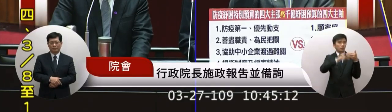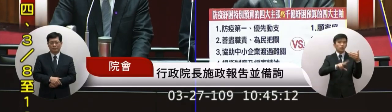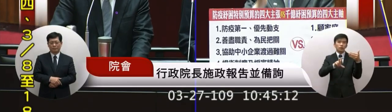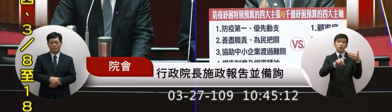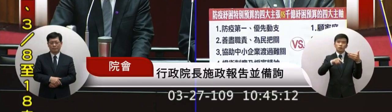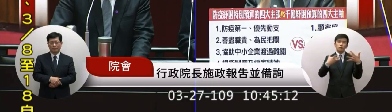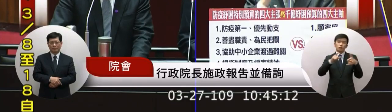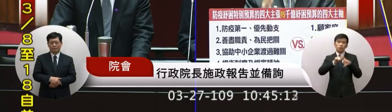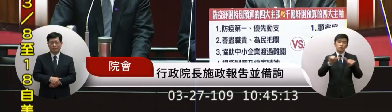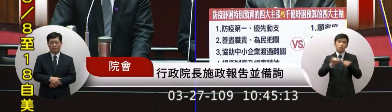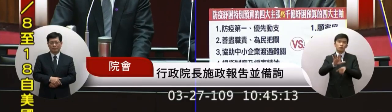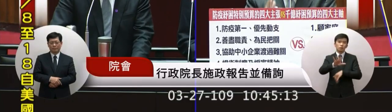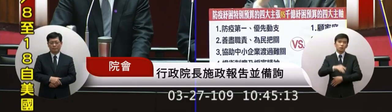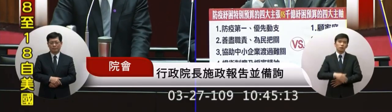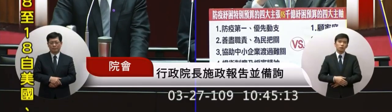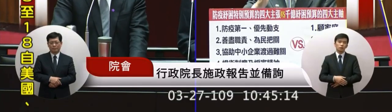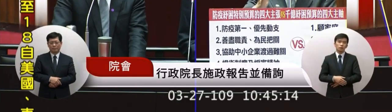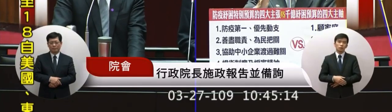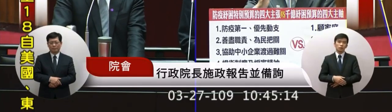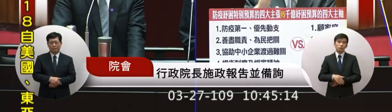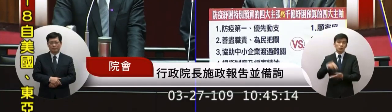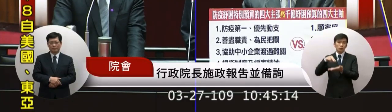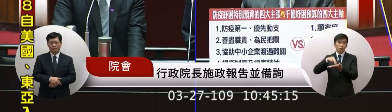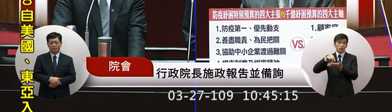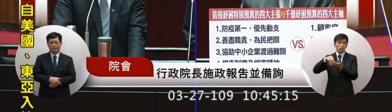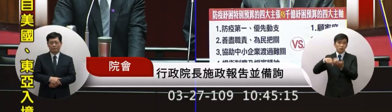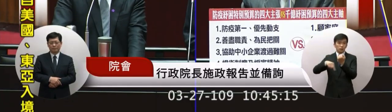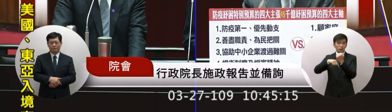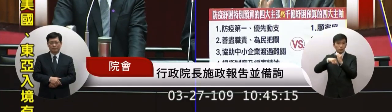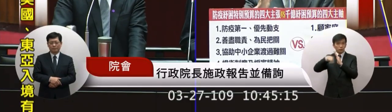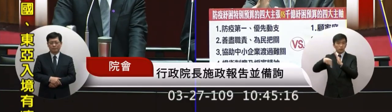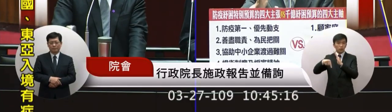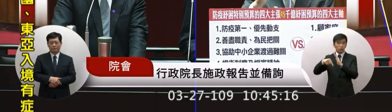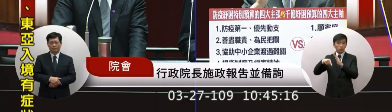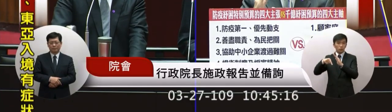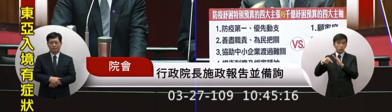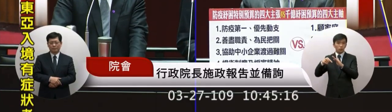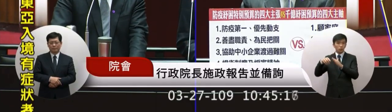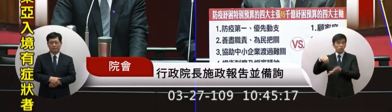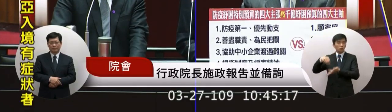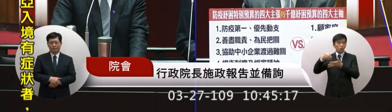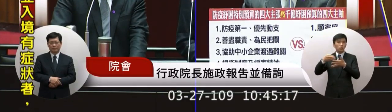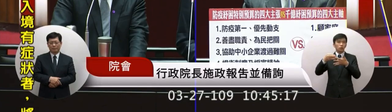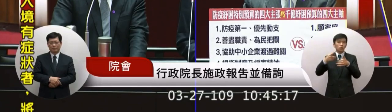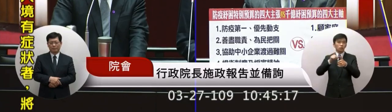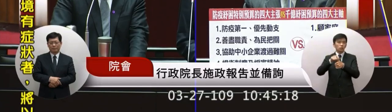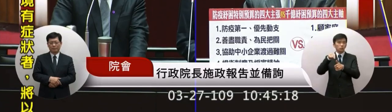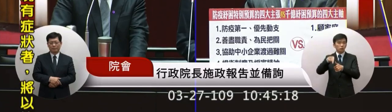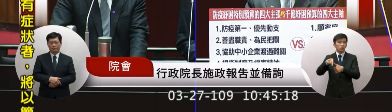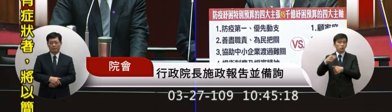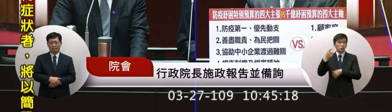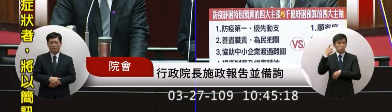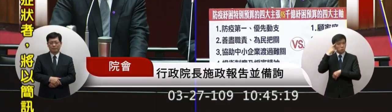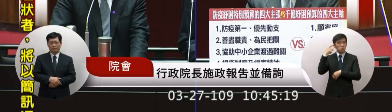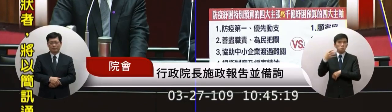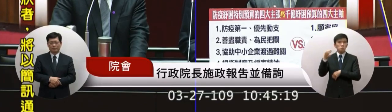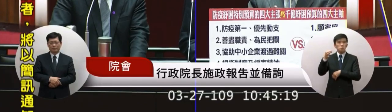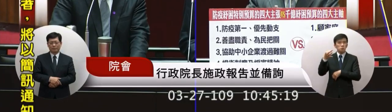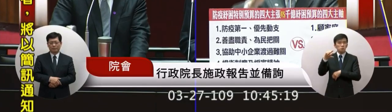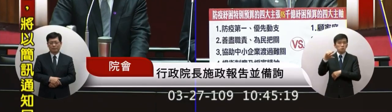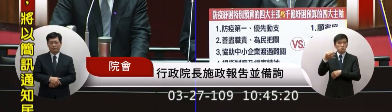讲行立法院对行政院所提出的预算案是不得有增加支出的提议